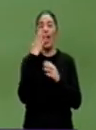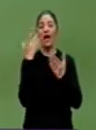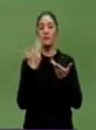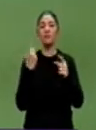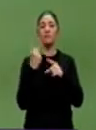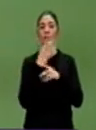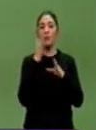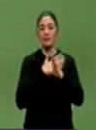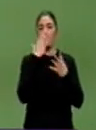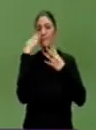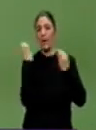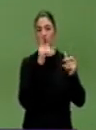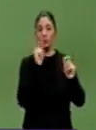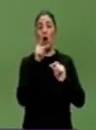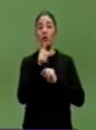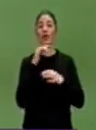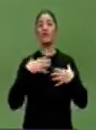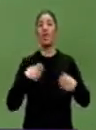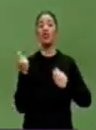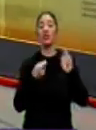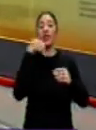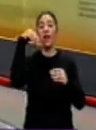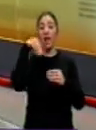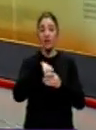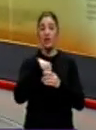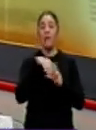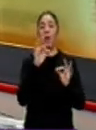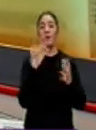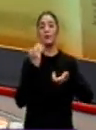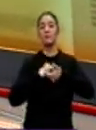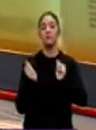eserlerini bağışlamışlar ve onlar da sağlık çalışanları için böyle bir dayanışma sergilemişler.